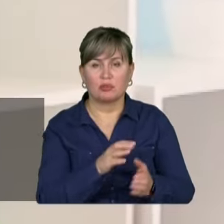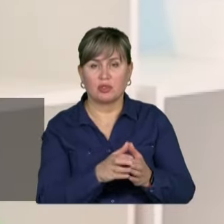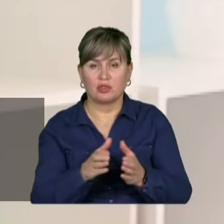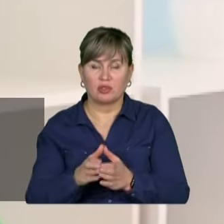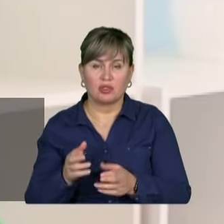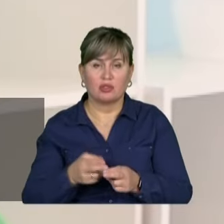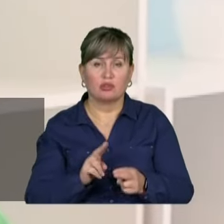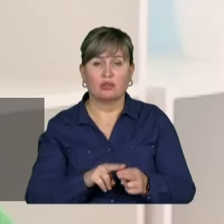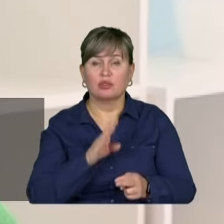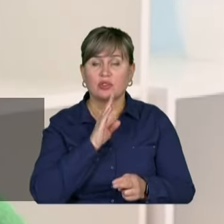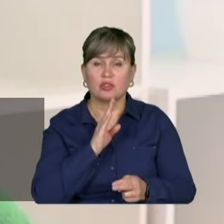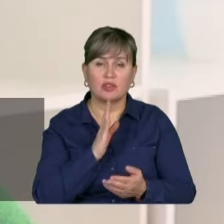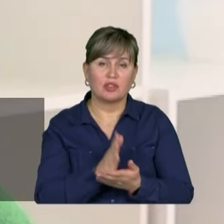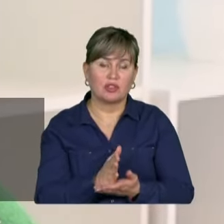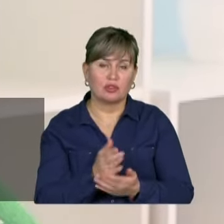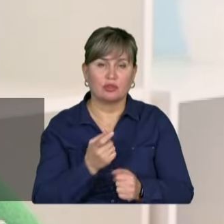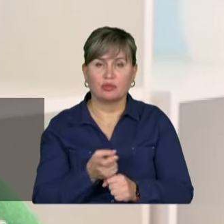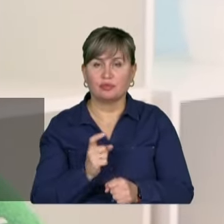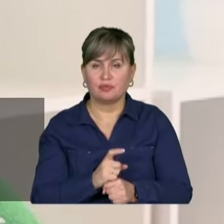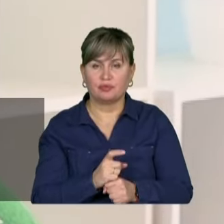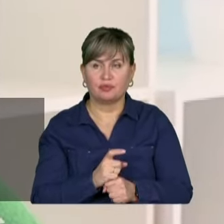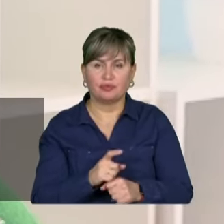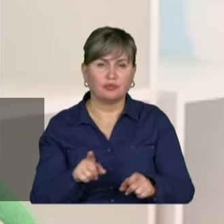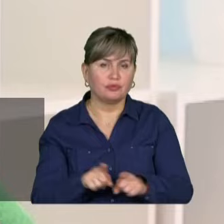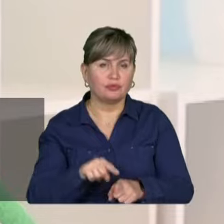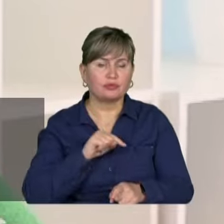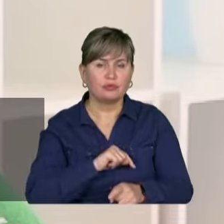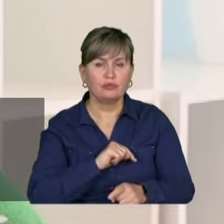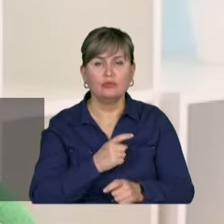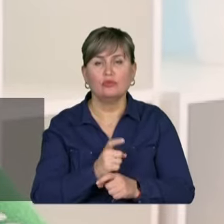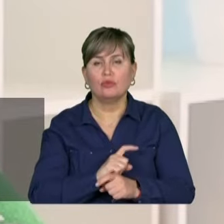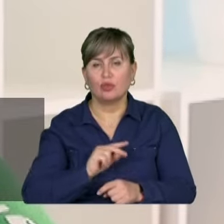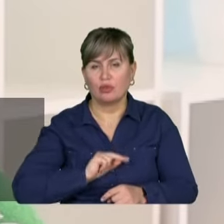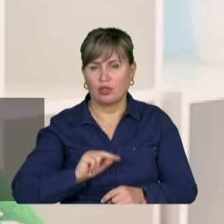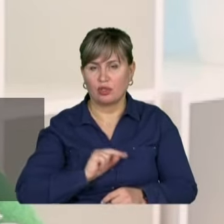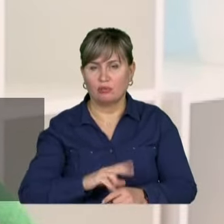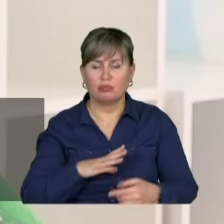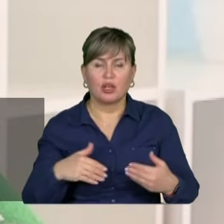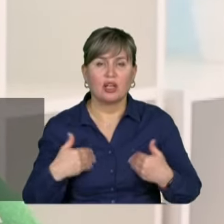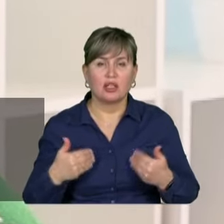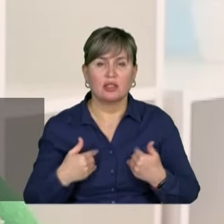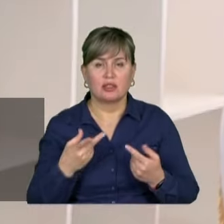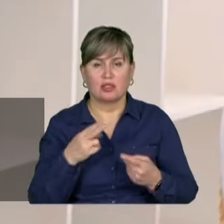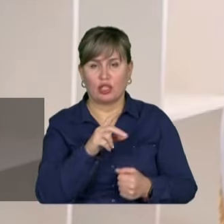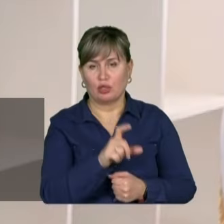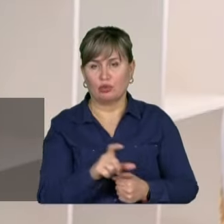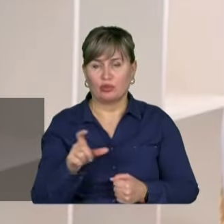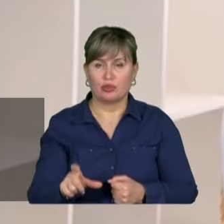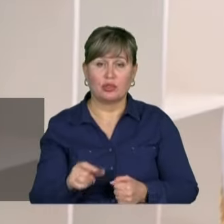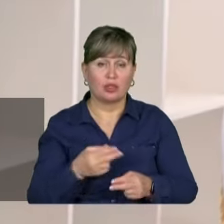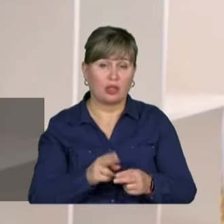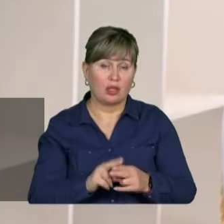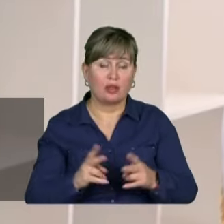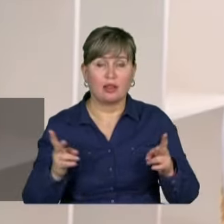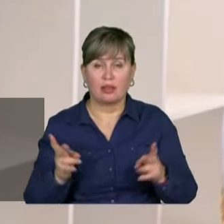У девочки есть очень... такая черта, что она хочет работать, она хочет быть полезной для людей. И эту черту